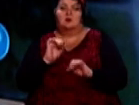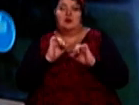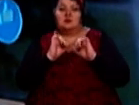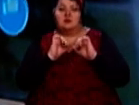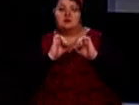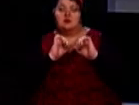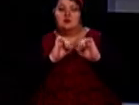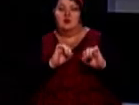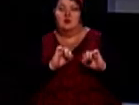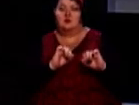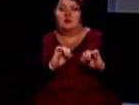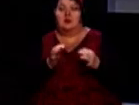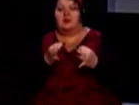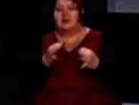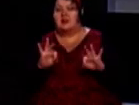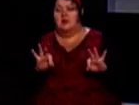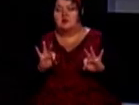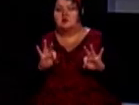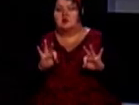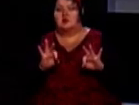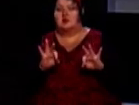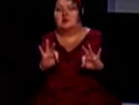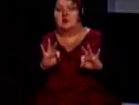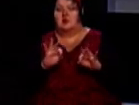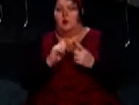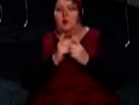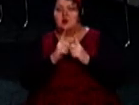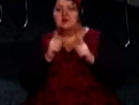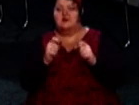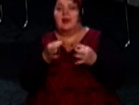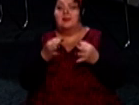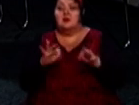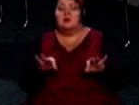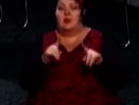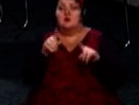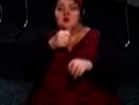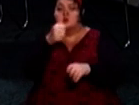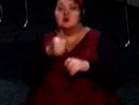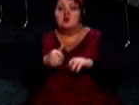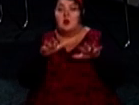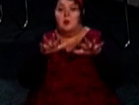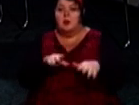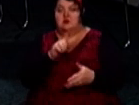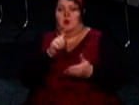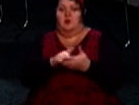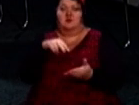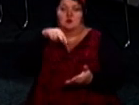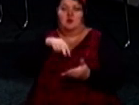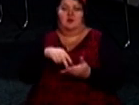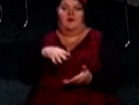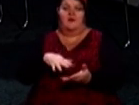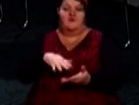захисників, здається, незалежності чи борців за незалежність України. І саме на цьому чільному місці повинен стояти